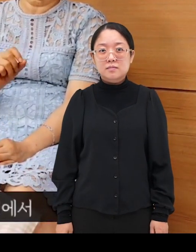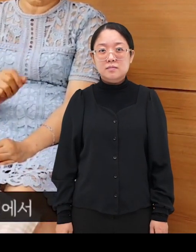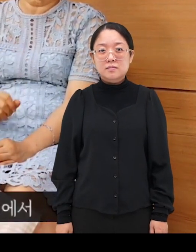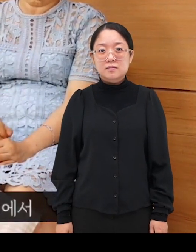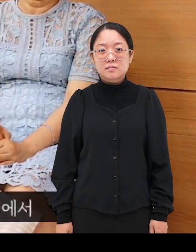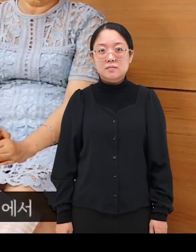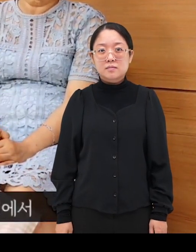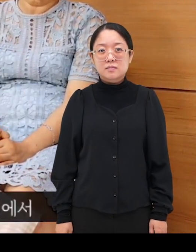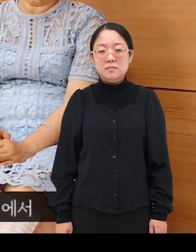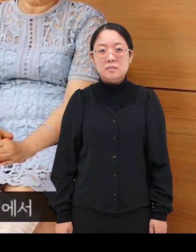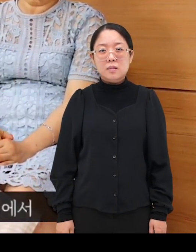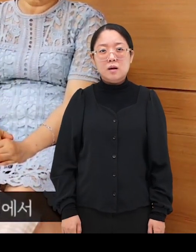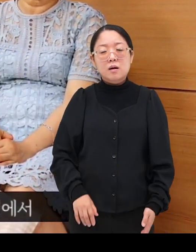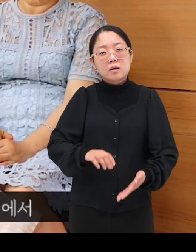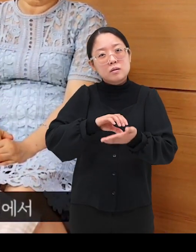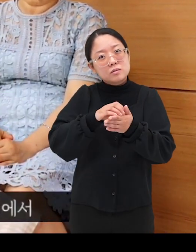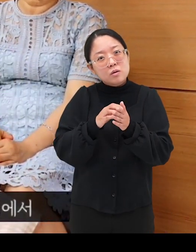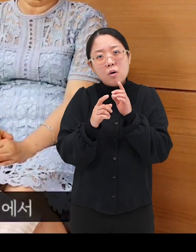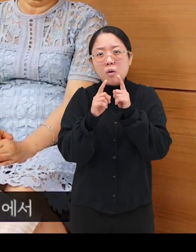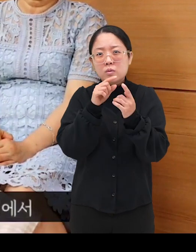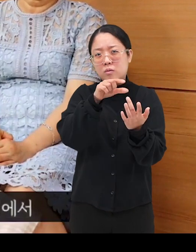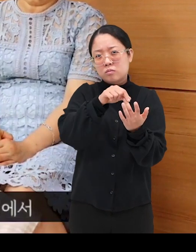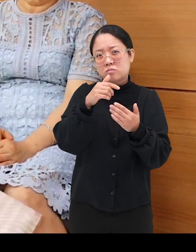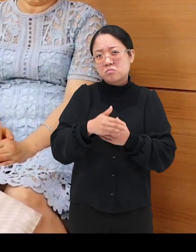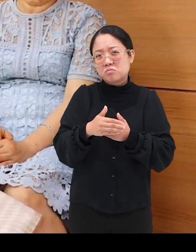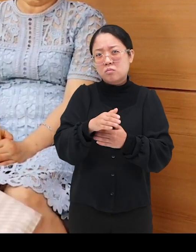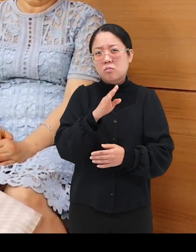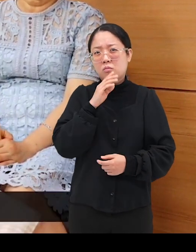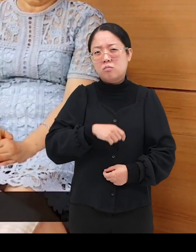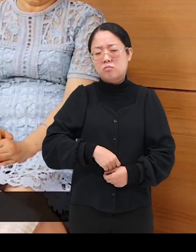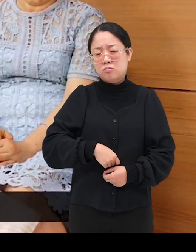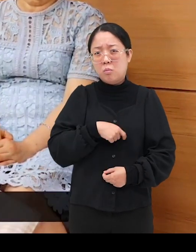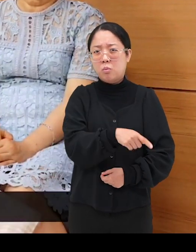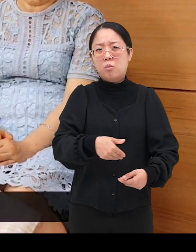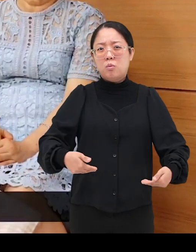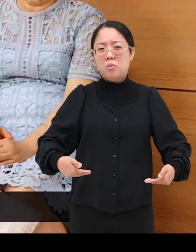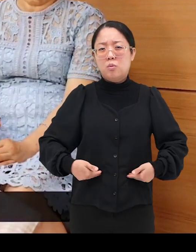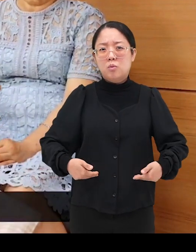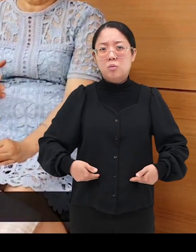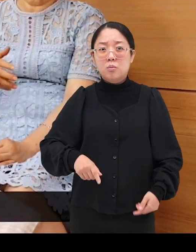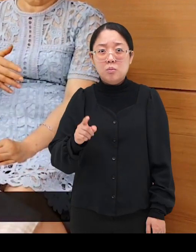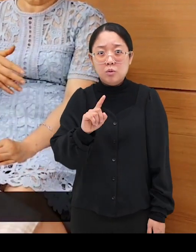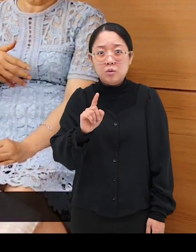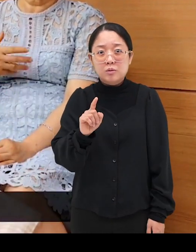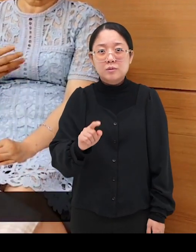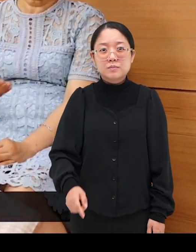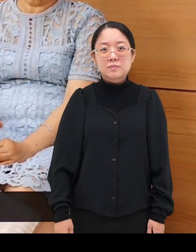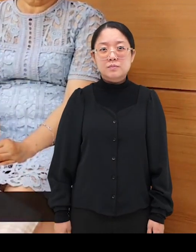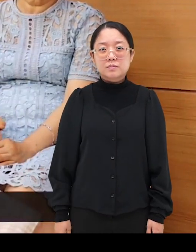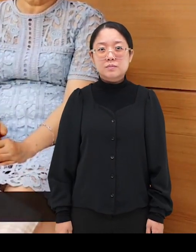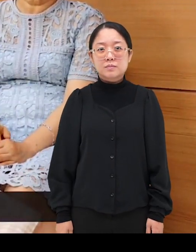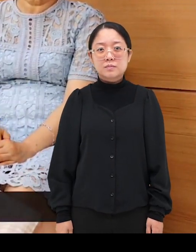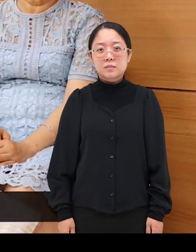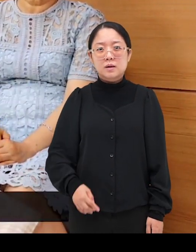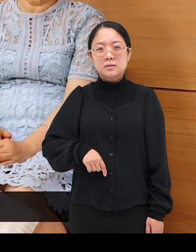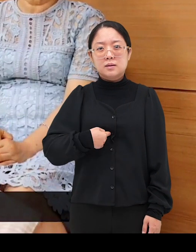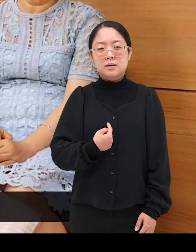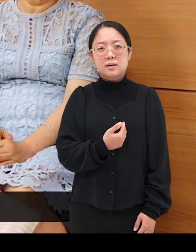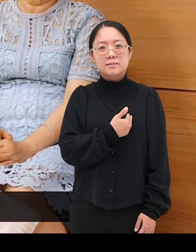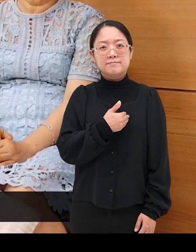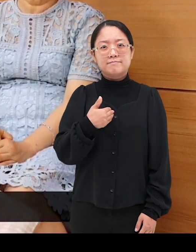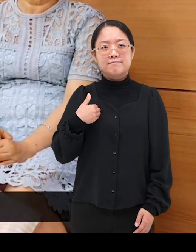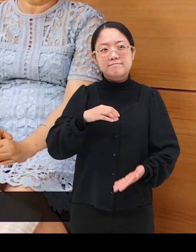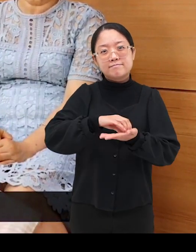거기에 적당한 그런 언어를 선택하는 과정에서 그런 좀 더 솔직해질 필요가